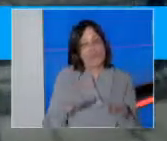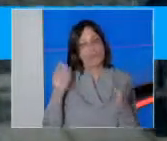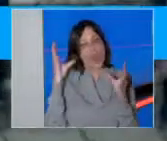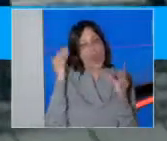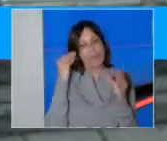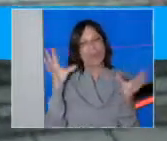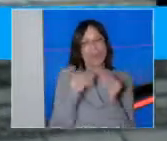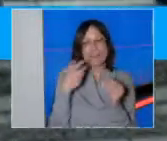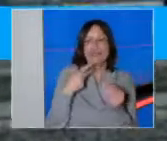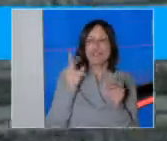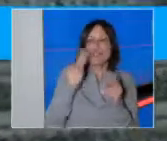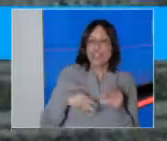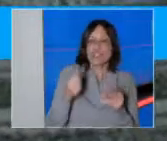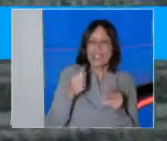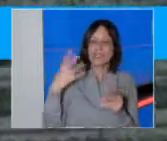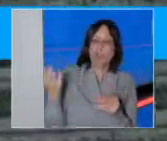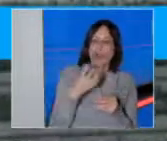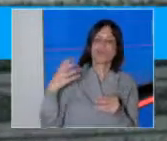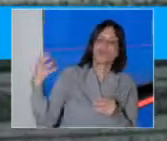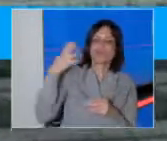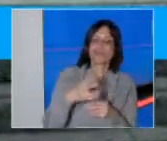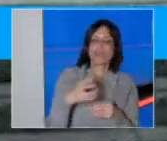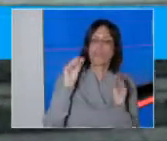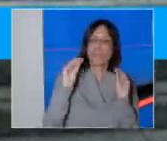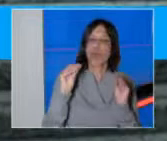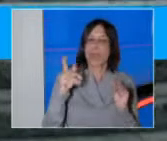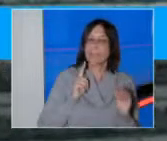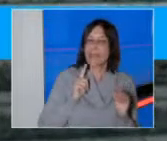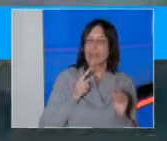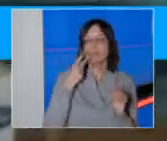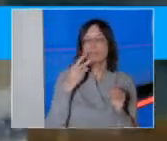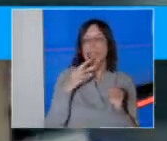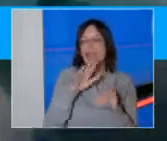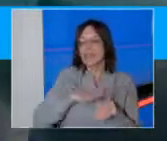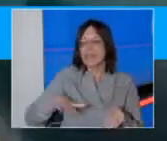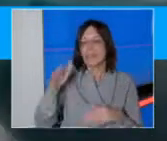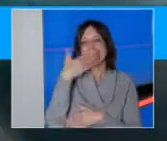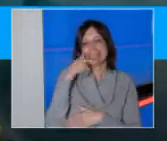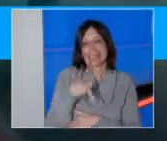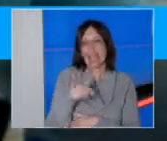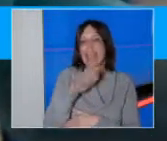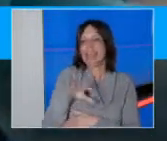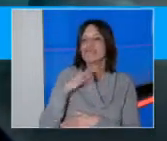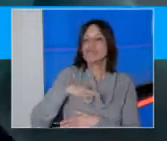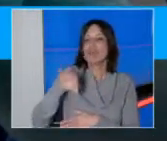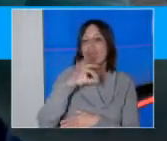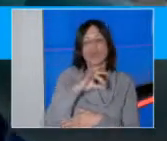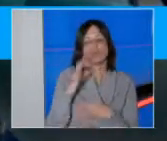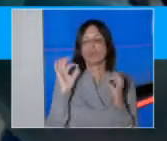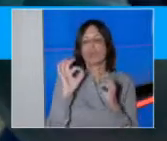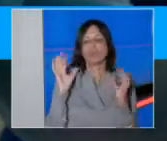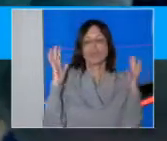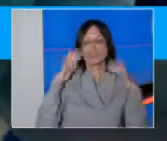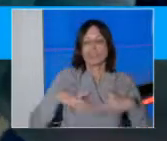ואם יש כסף אז לוקחים ונותנים להם שיעורים פרטיים, אבל אני מסתכלת רוחבית על כל מדינת ישראל, והילדים שלנו נמקים, הם